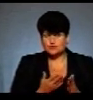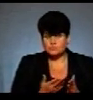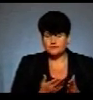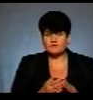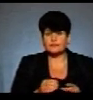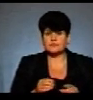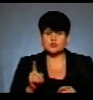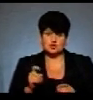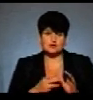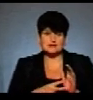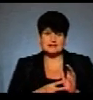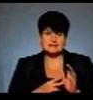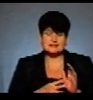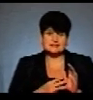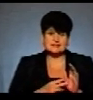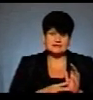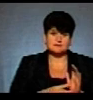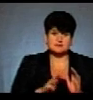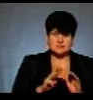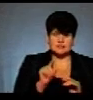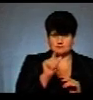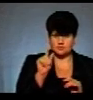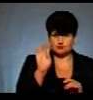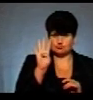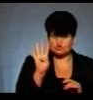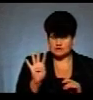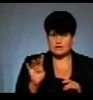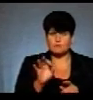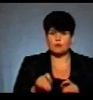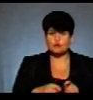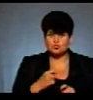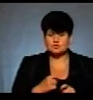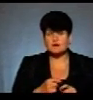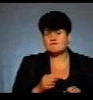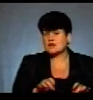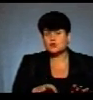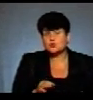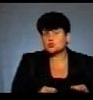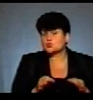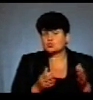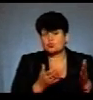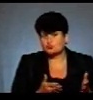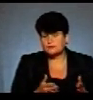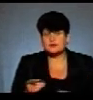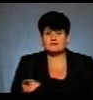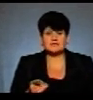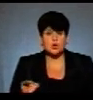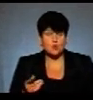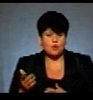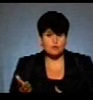статтею 173 зі значком 4 Кодексу України про адміністративні правопорушення, встановлює саме суд. І в Тернополі,